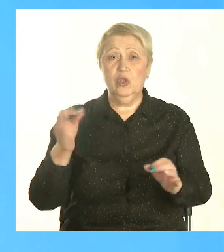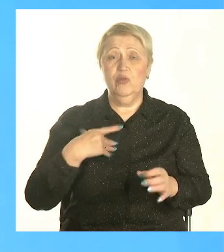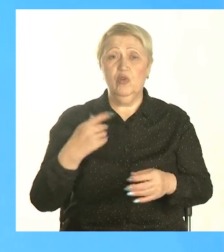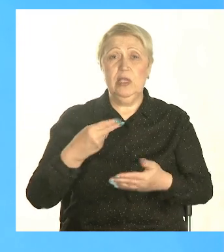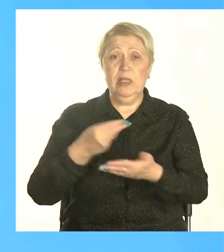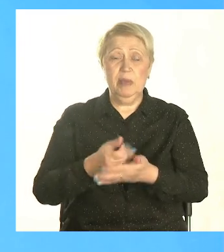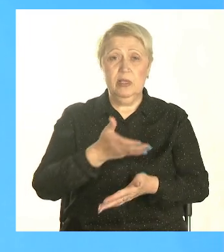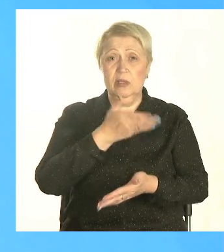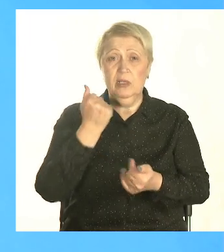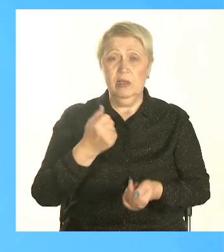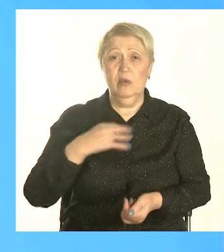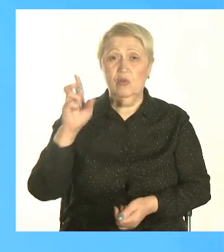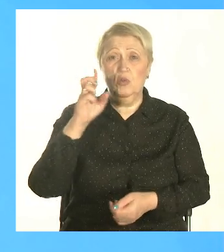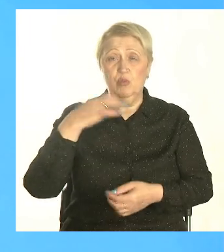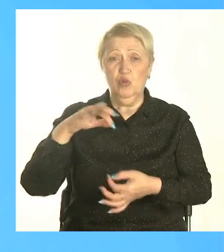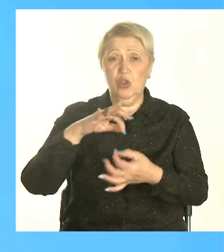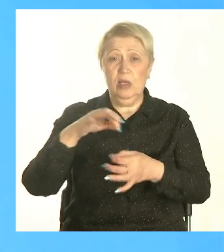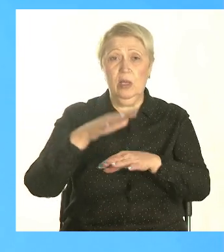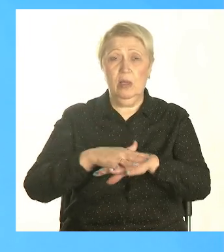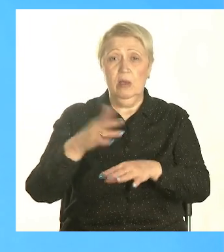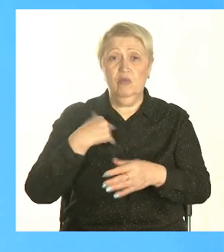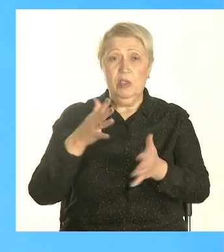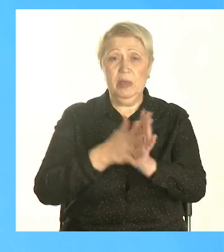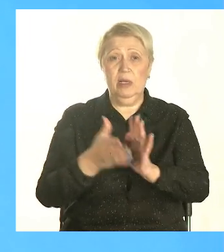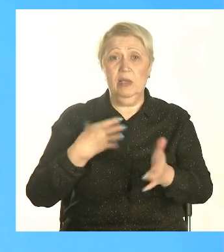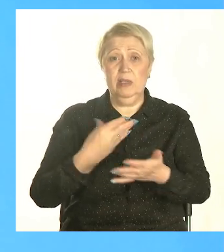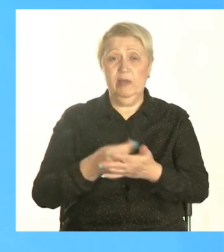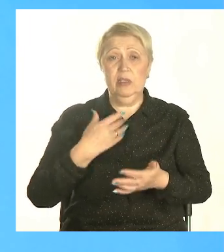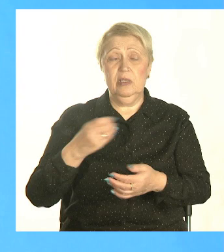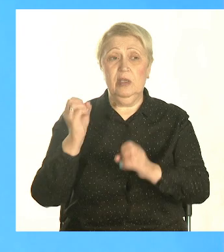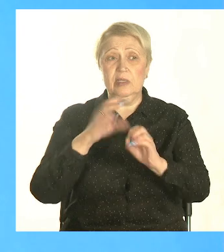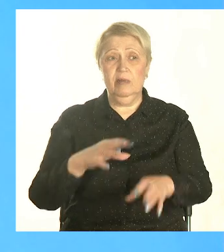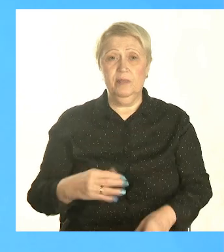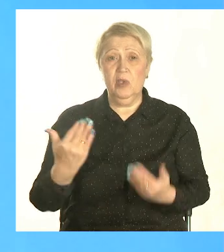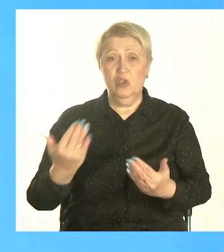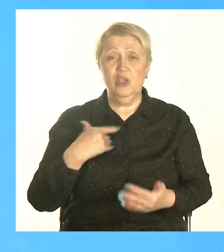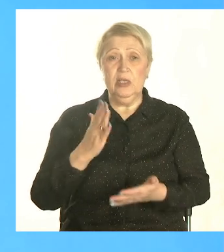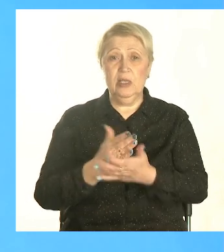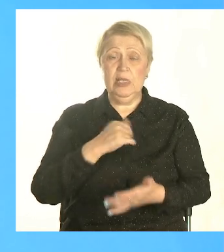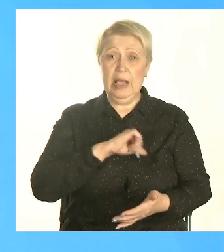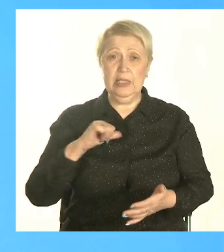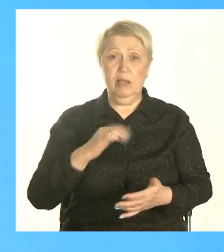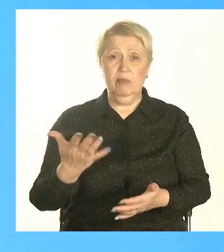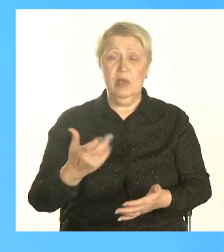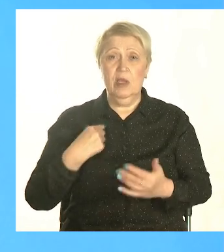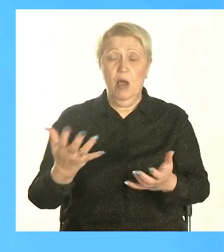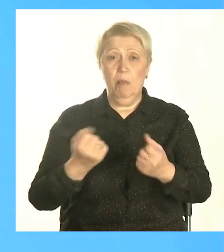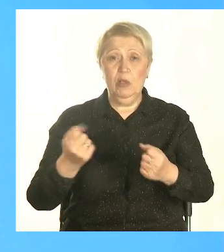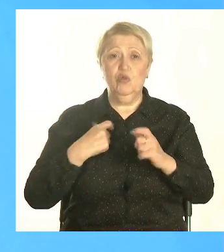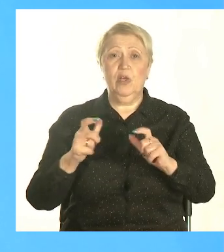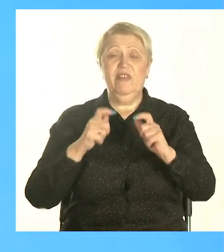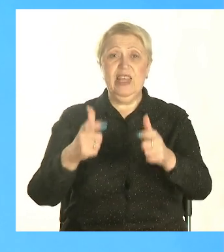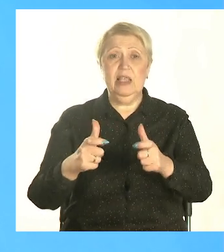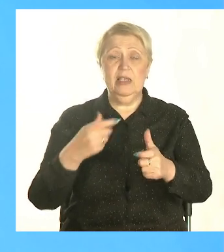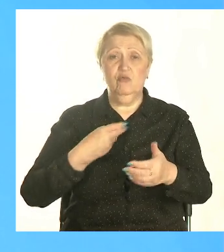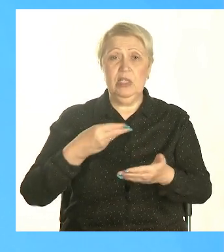местного самоуправления, с бюджета потратил свои средства. Да? Сейчас фактически вывезу я отходы, не вывезу я отходы сам, я получу квитанцию и буду добр заплатить